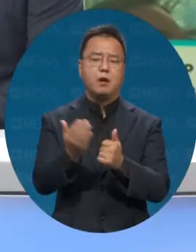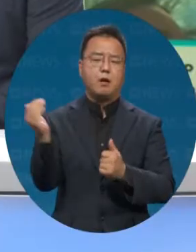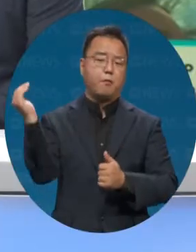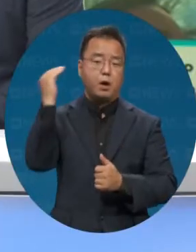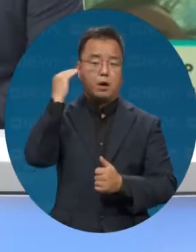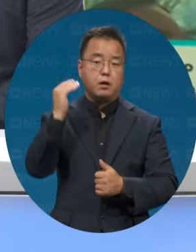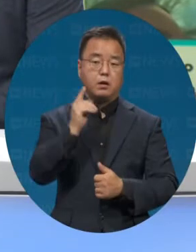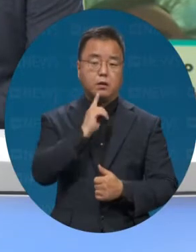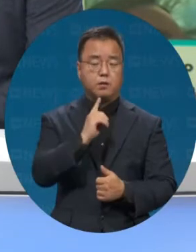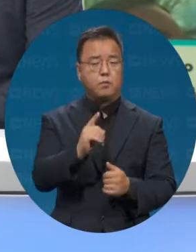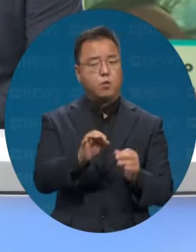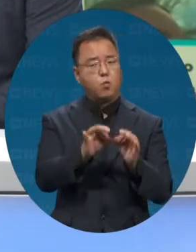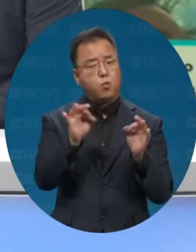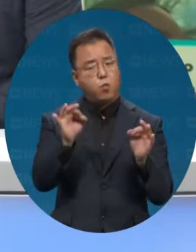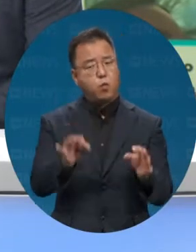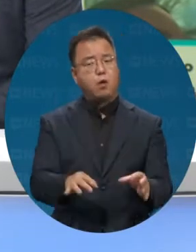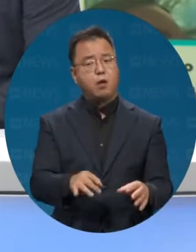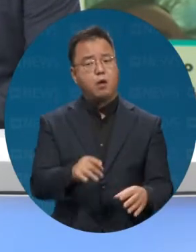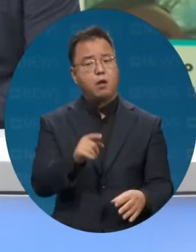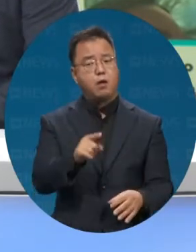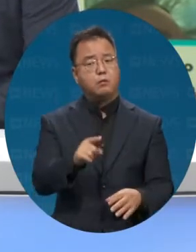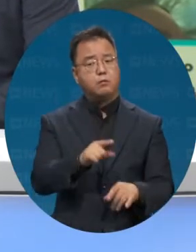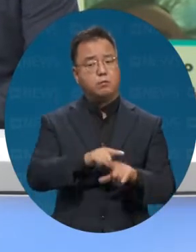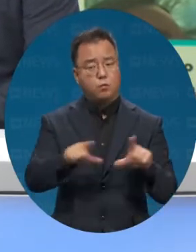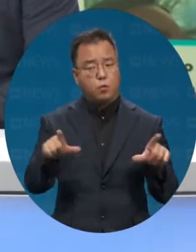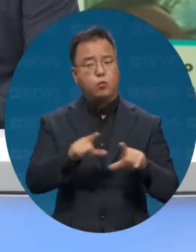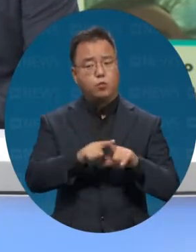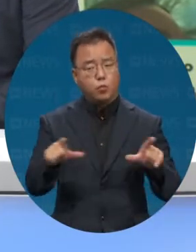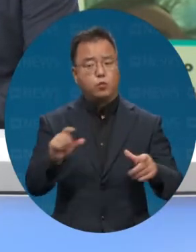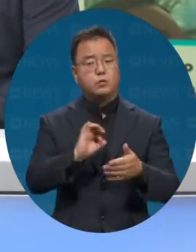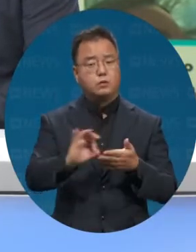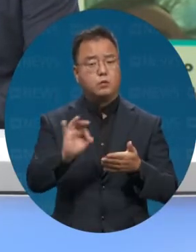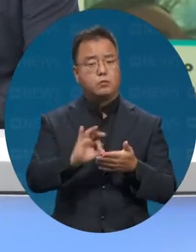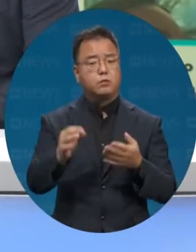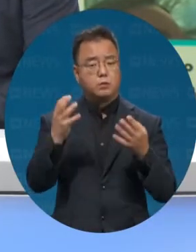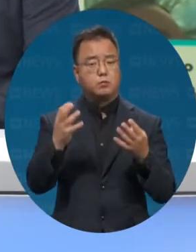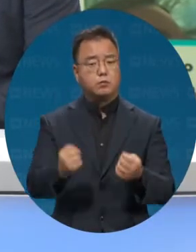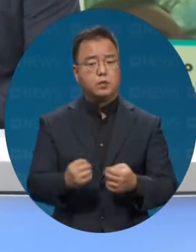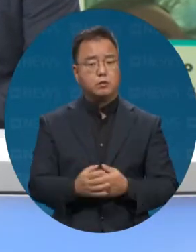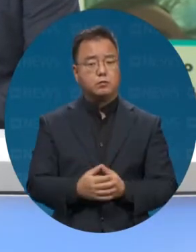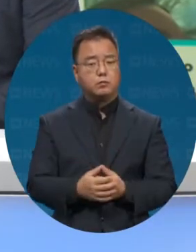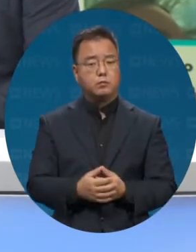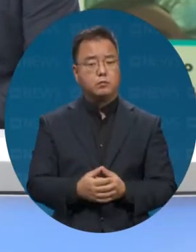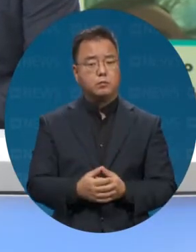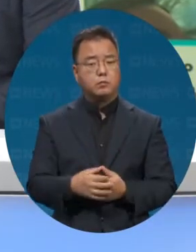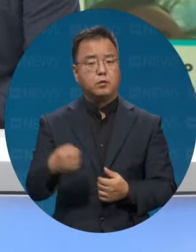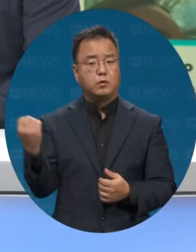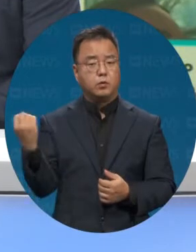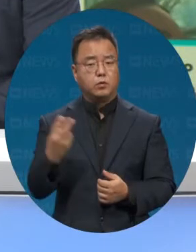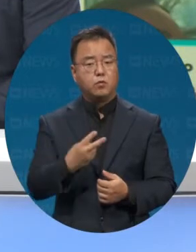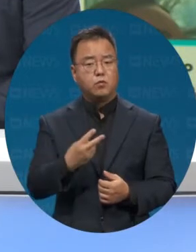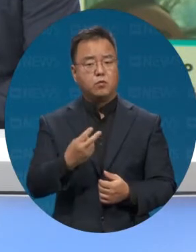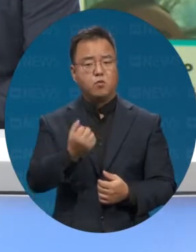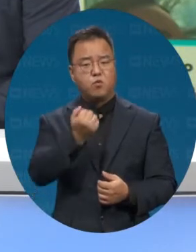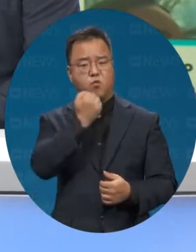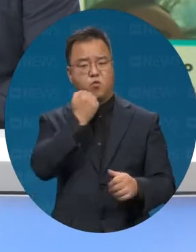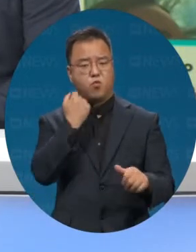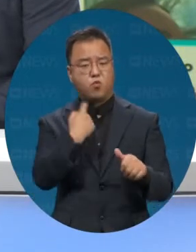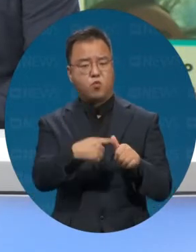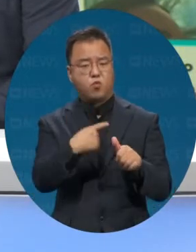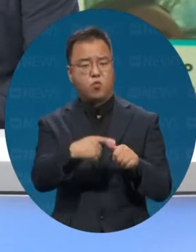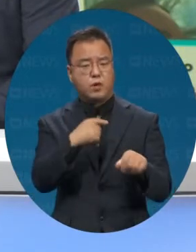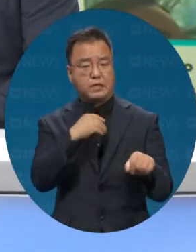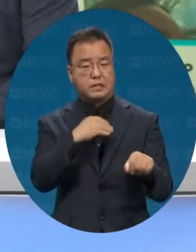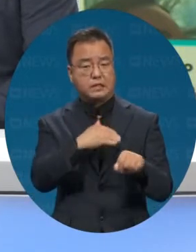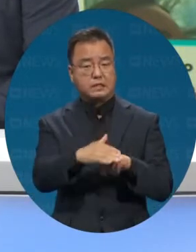것들이 워낙 오랜 기간동안 그냥 편안하게 쓰여 어떤 언어 기도 하구요 말이기도 하고 엄청난 비속어가 아니면 사실 공식적으로 이걸